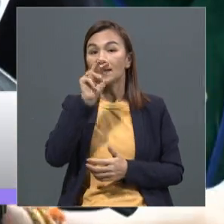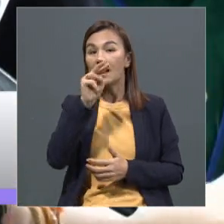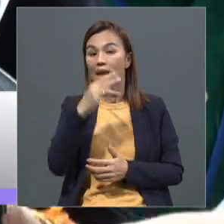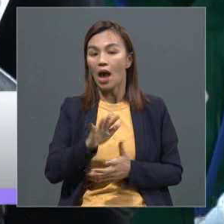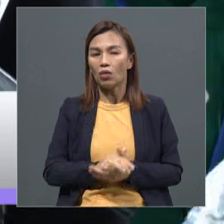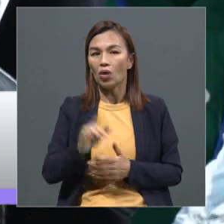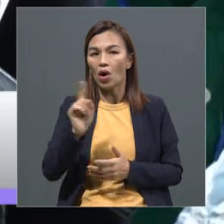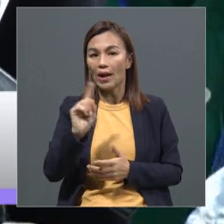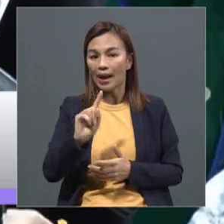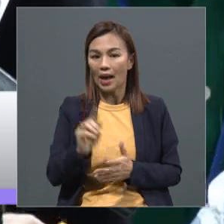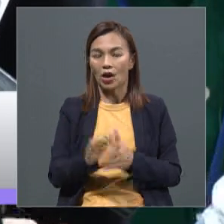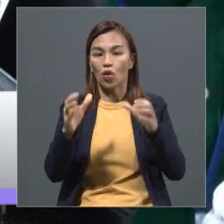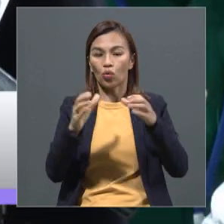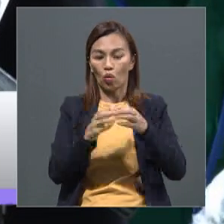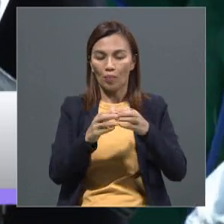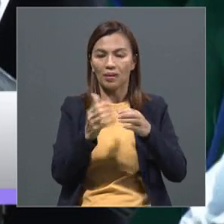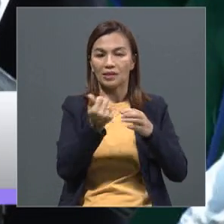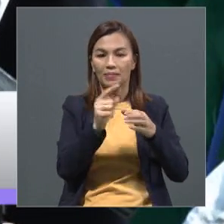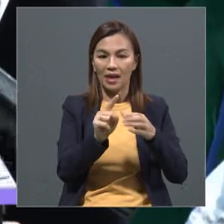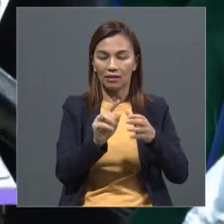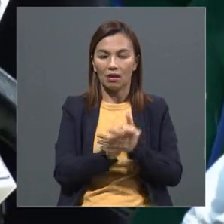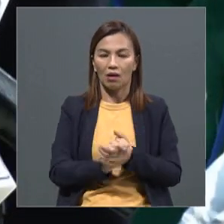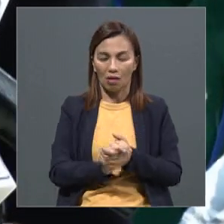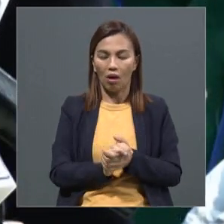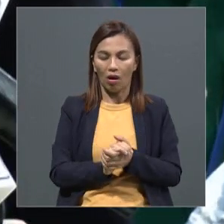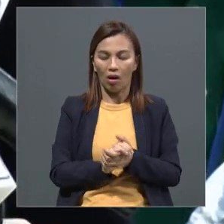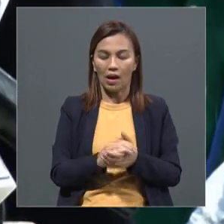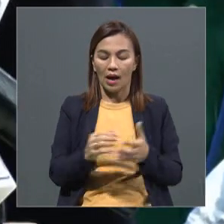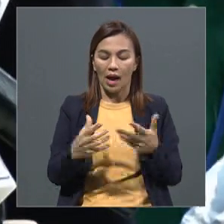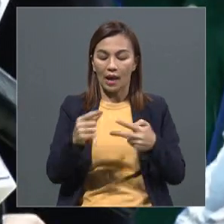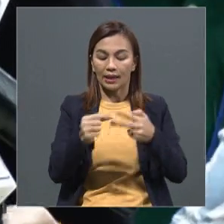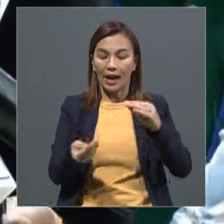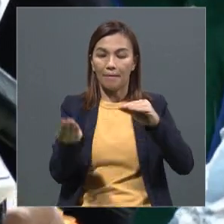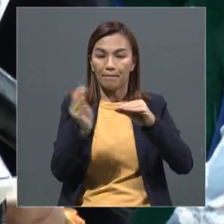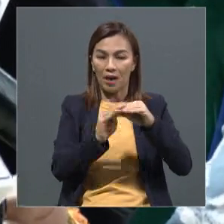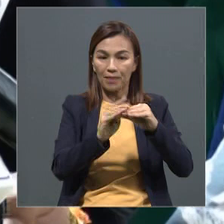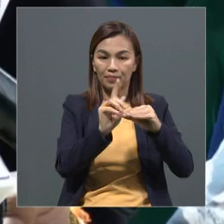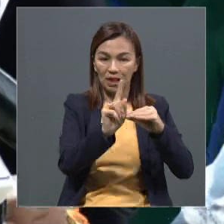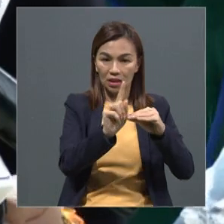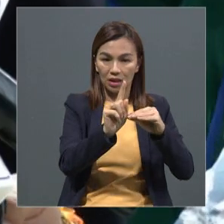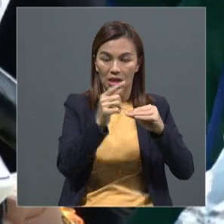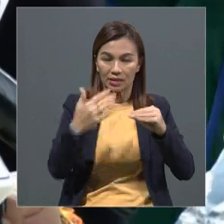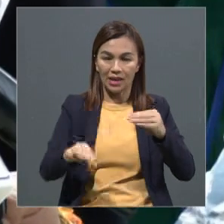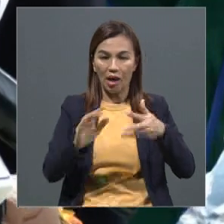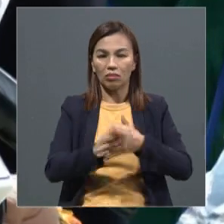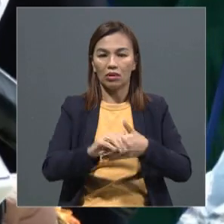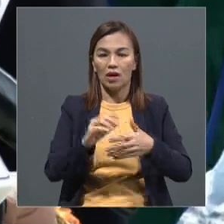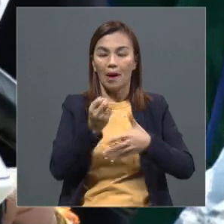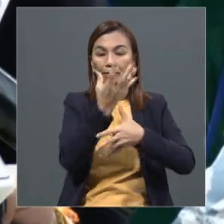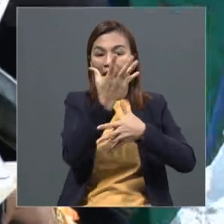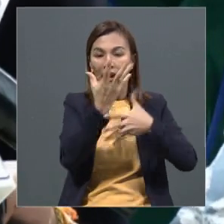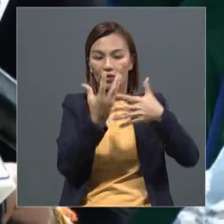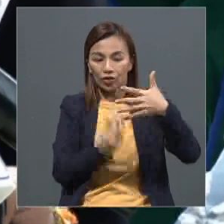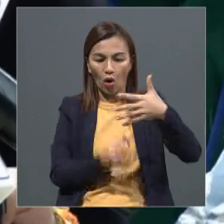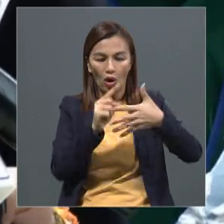ว่าเป็นอ่ากลุ่มที่11ได้เพิ่มมาอีก 1คะแนนก็ส่วนลำดับคะแนนก็ไม่ได้ได้เ่อยัง